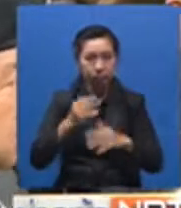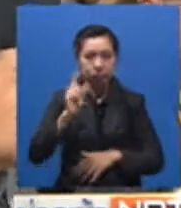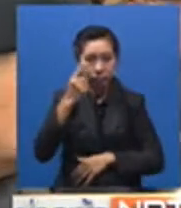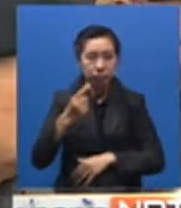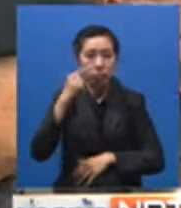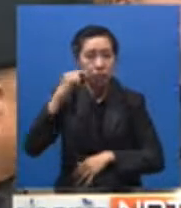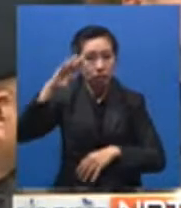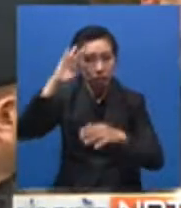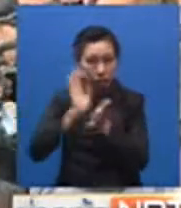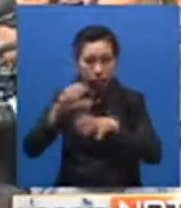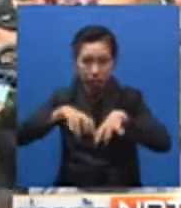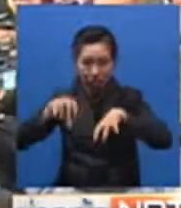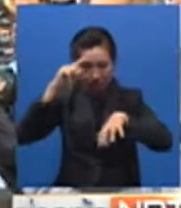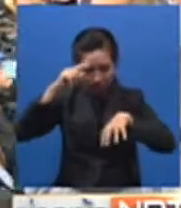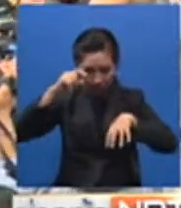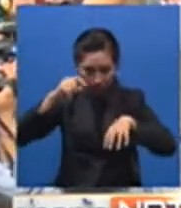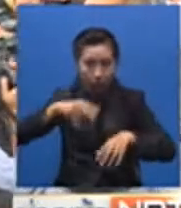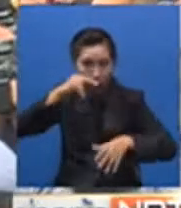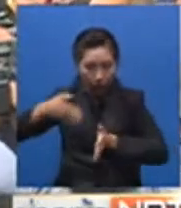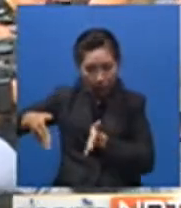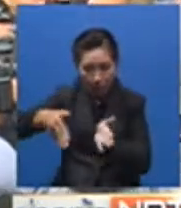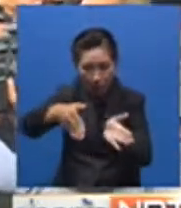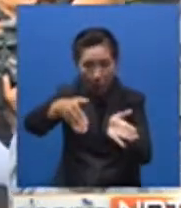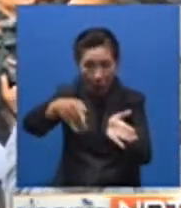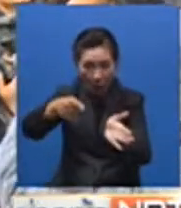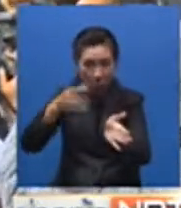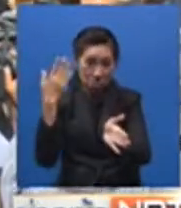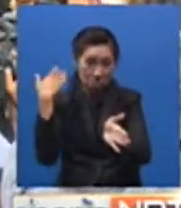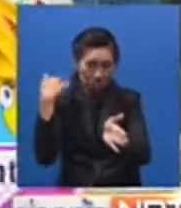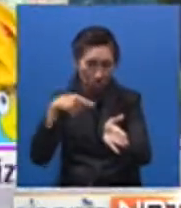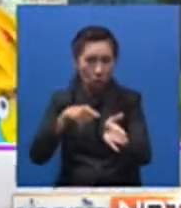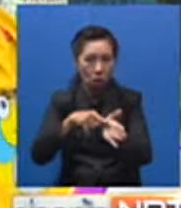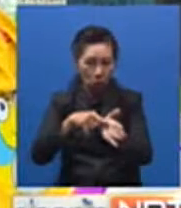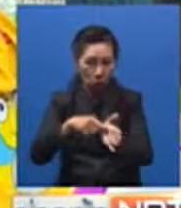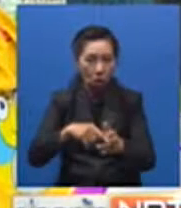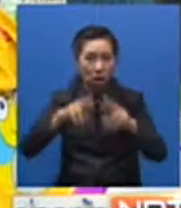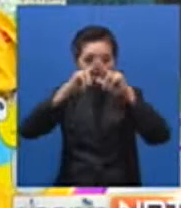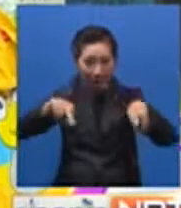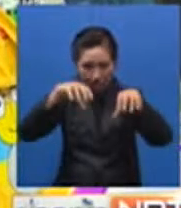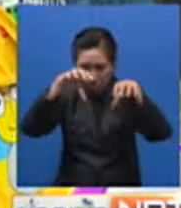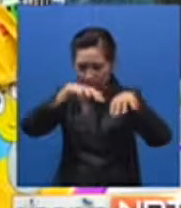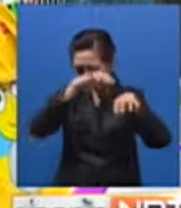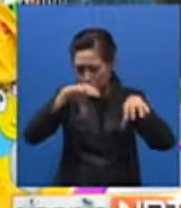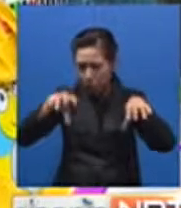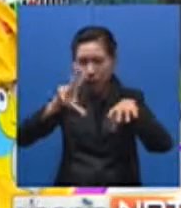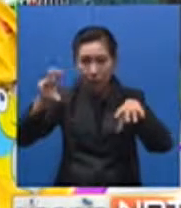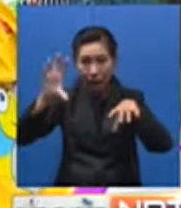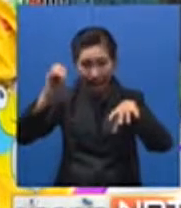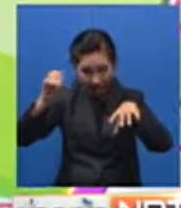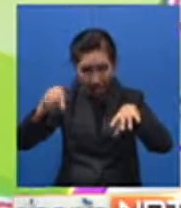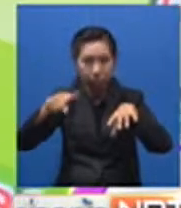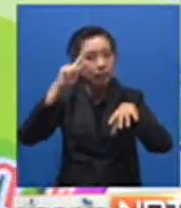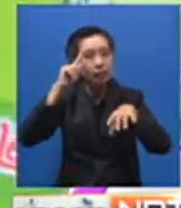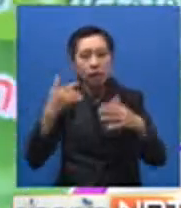ที่ได้จัดระเบียบให้เหลือแผงค้าริมฝั่งคลองเพียงด้านเดียวจากเดิม350แผงให้เหลือ200แผงโดยได้จัดทำ